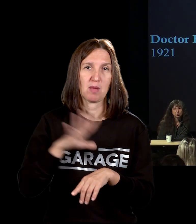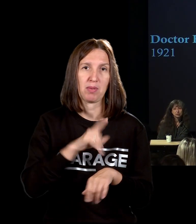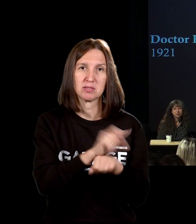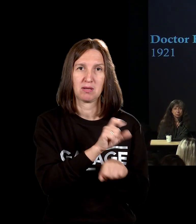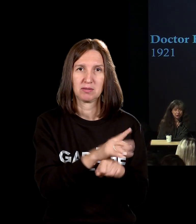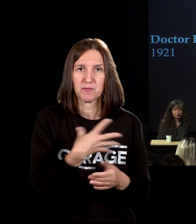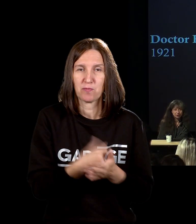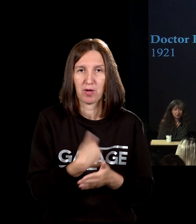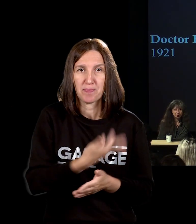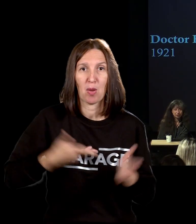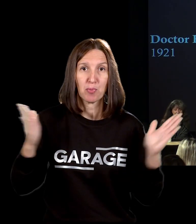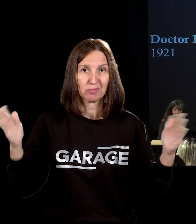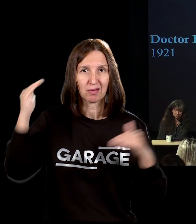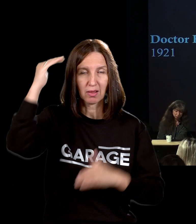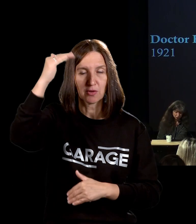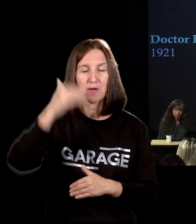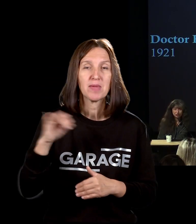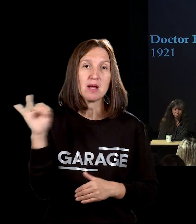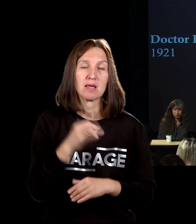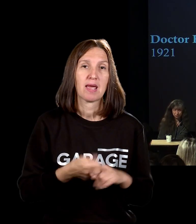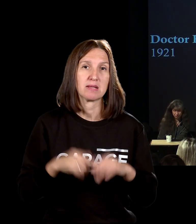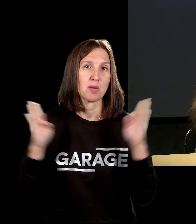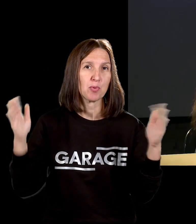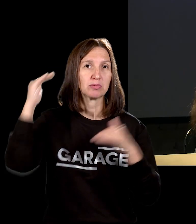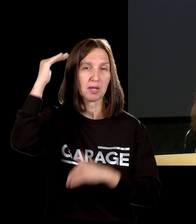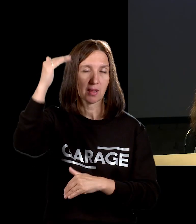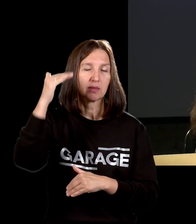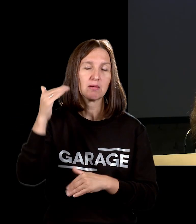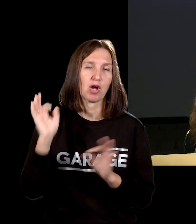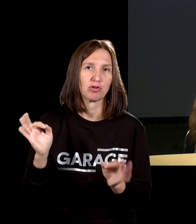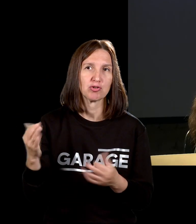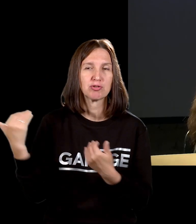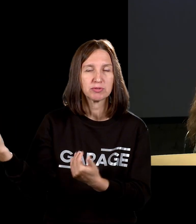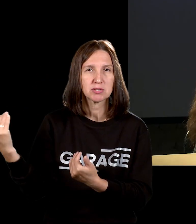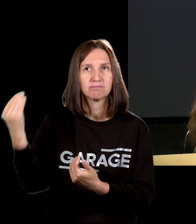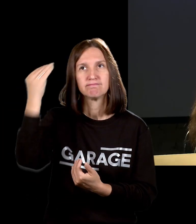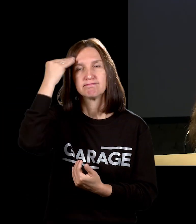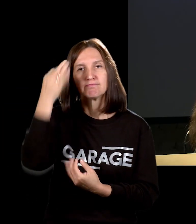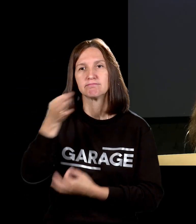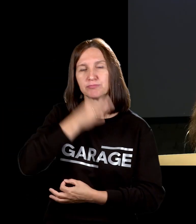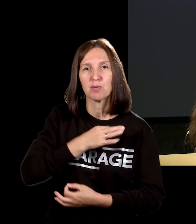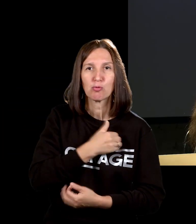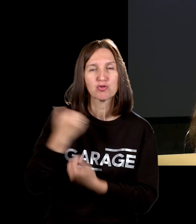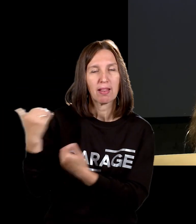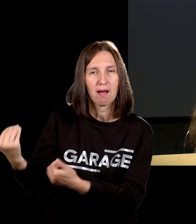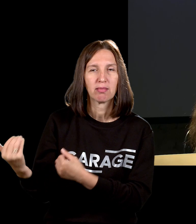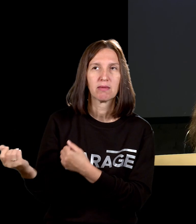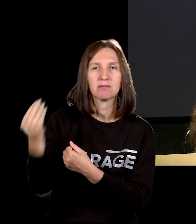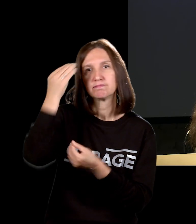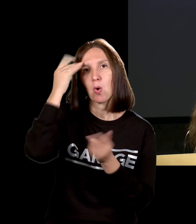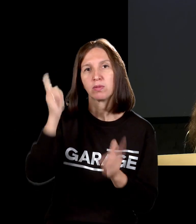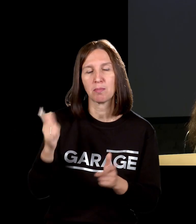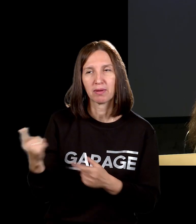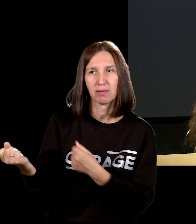портреты, которые делались с одобрения и по желанию заказчиков, по желанию модели, портреты, которые всегда были,